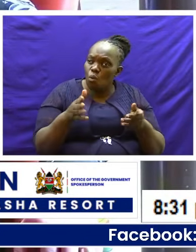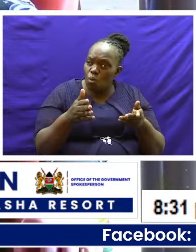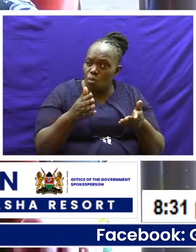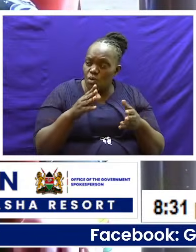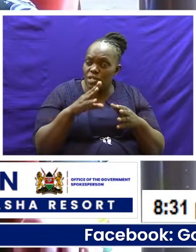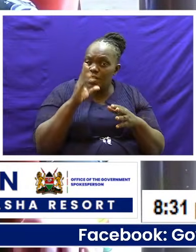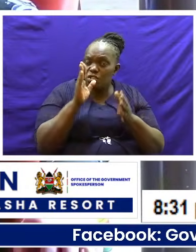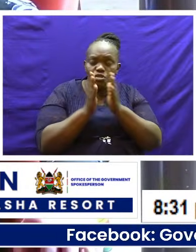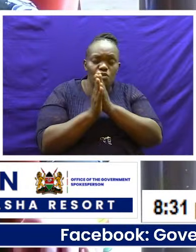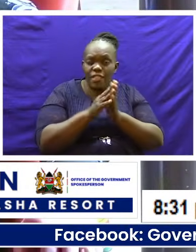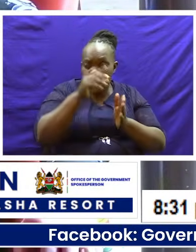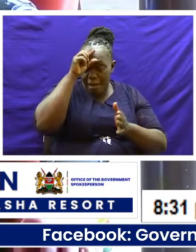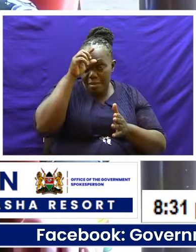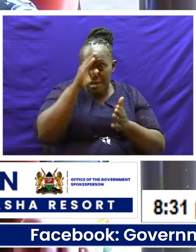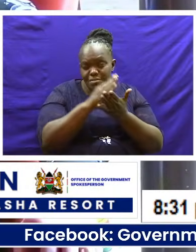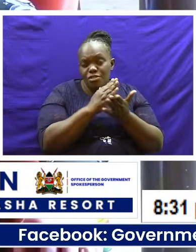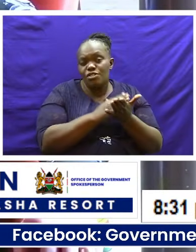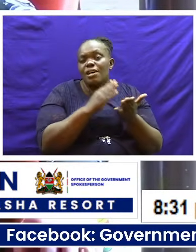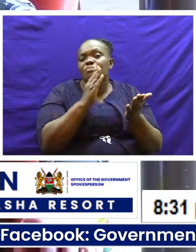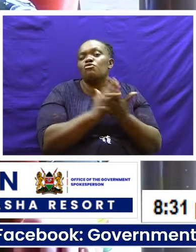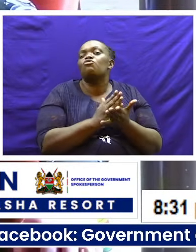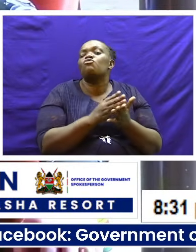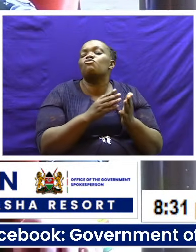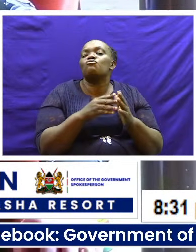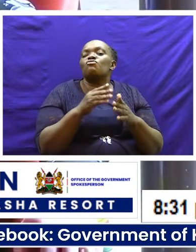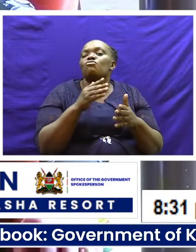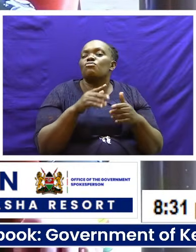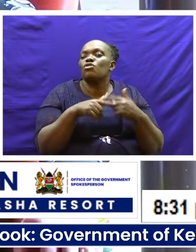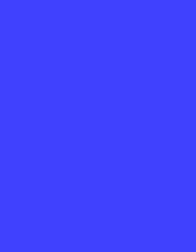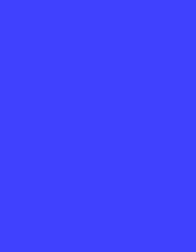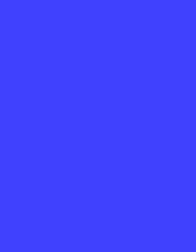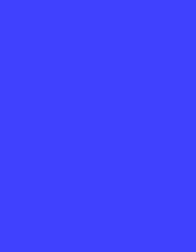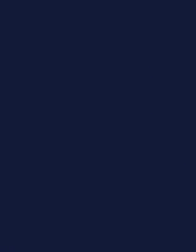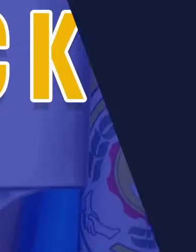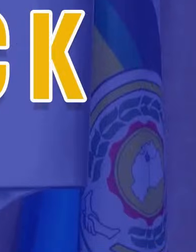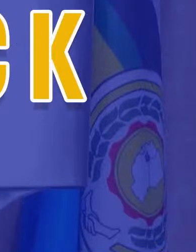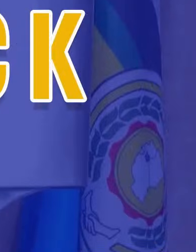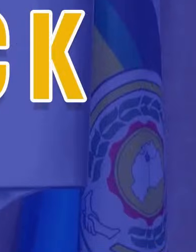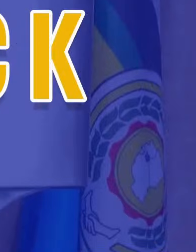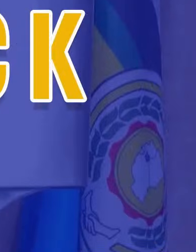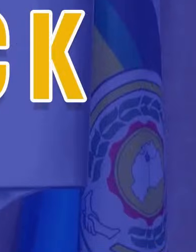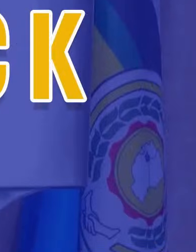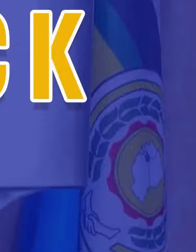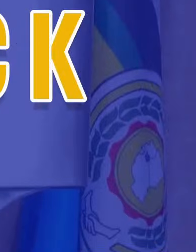Sema na Spox Bonga na Gava. Keep it right here.